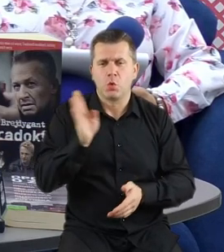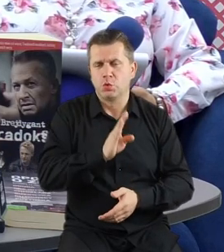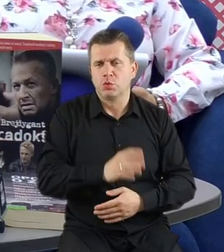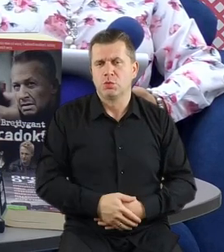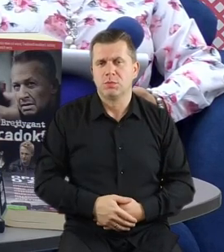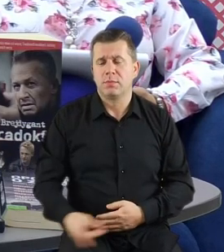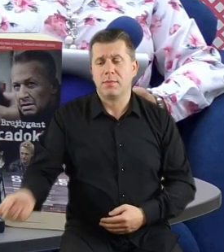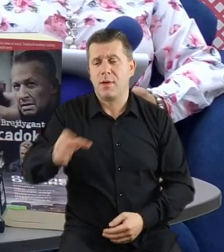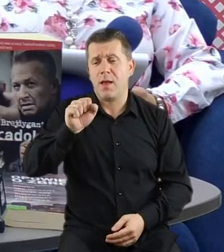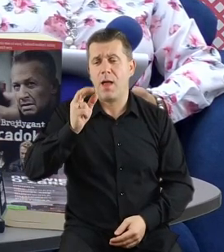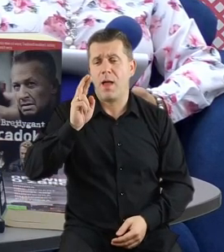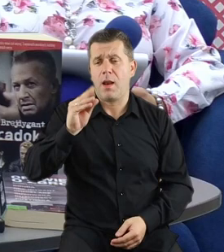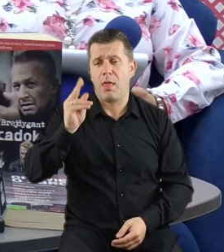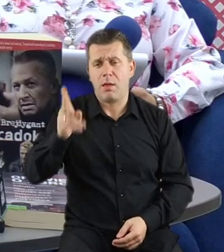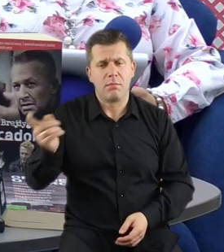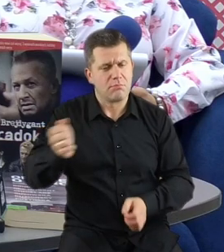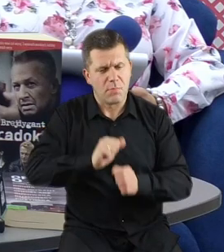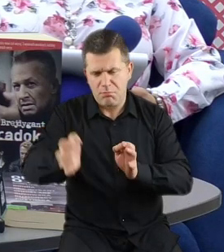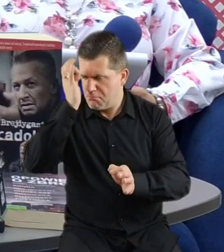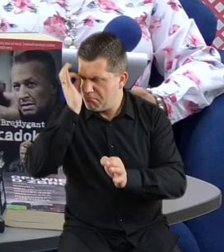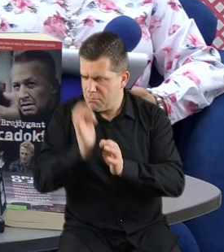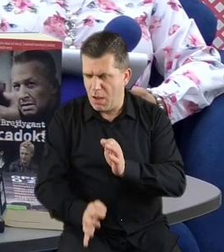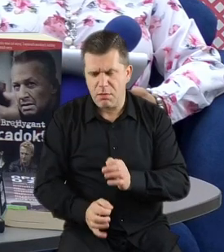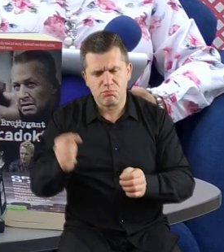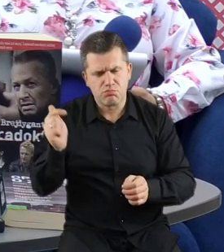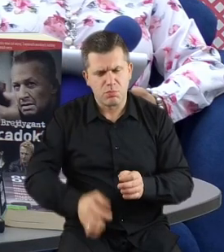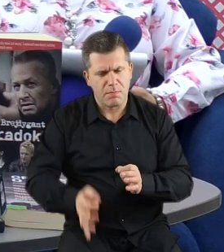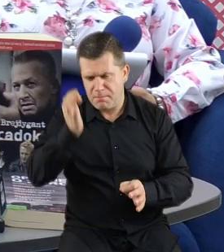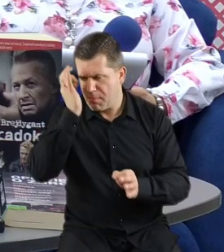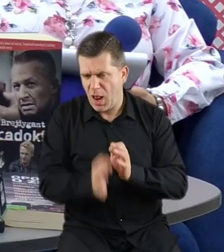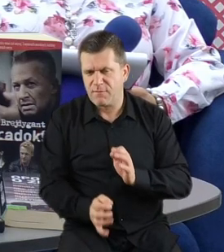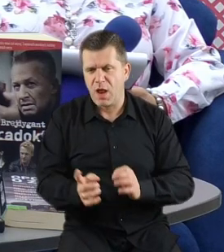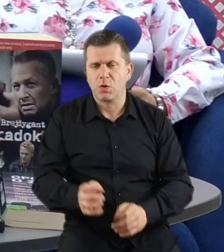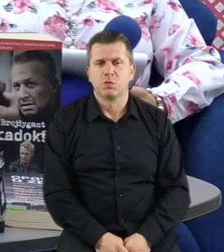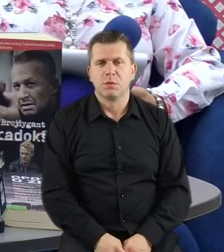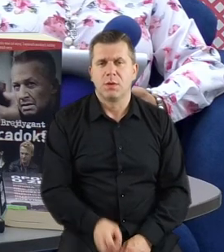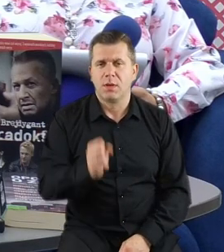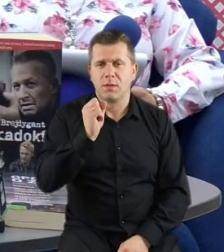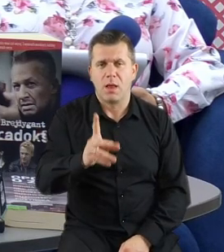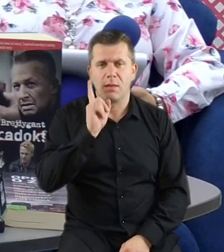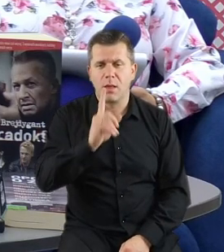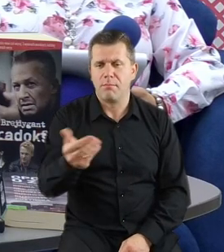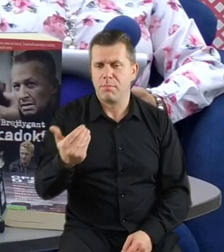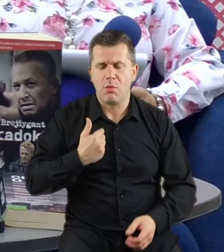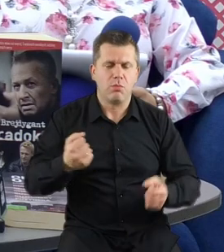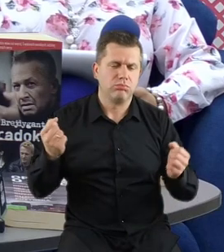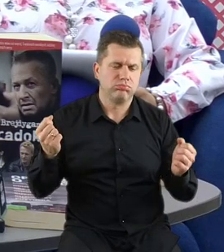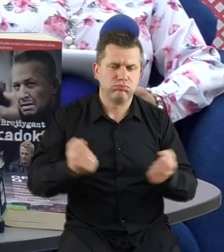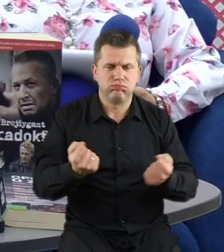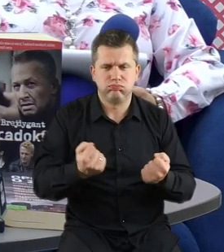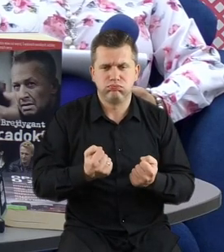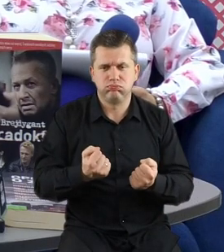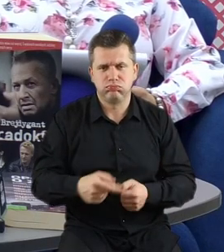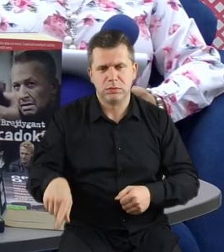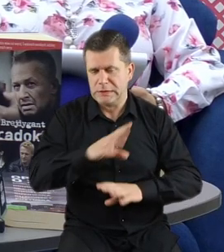jest niewiarygodnym perfekcjonistą. I naprawdę to była rzeź, że